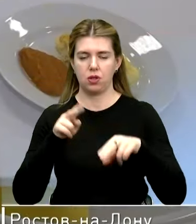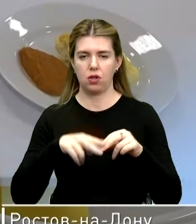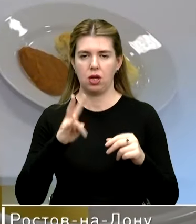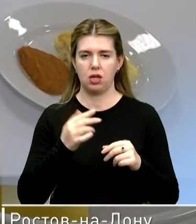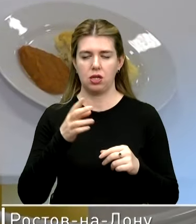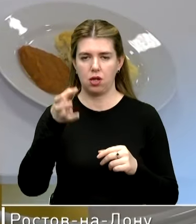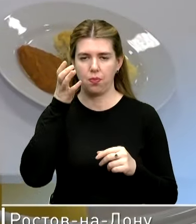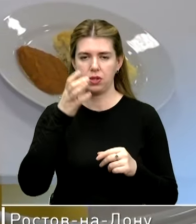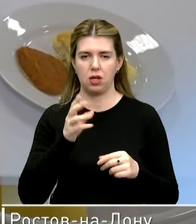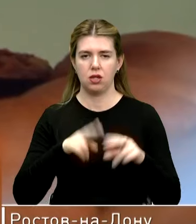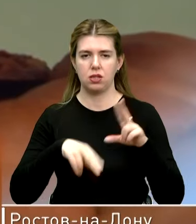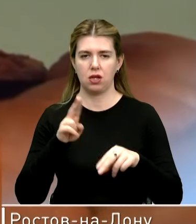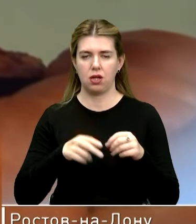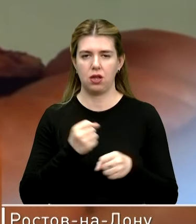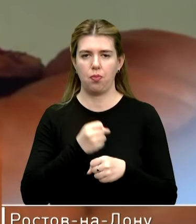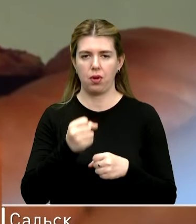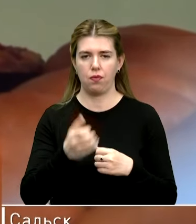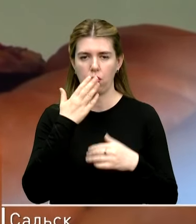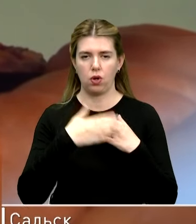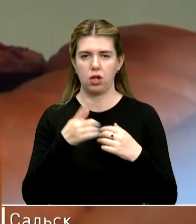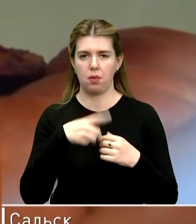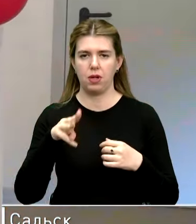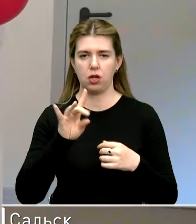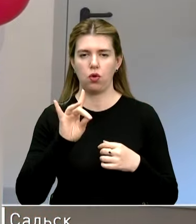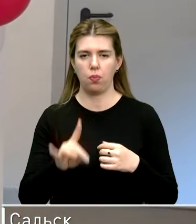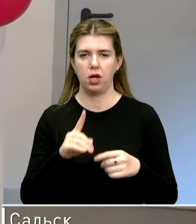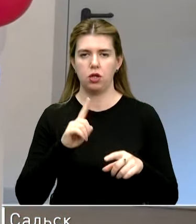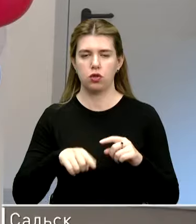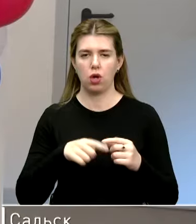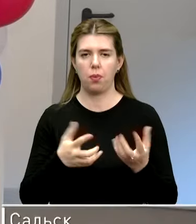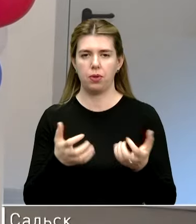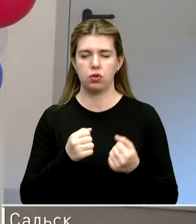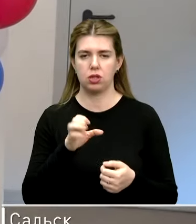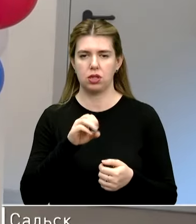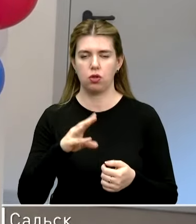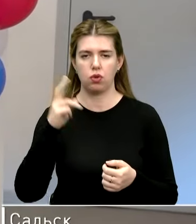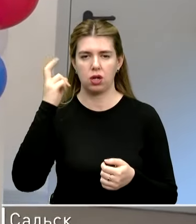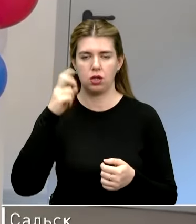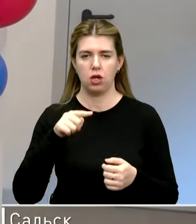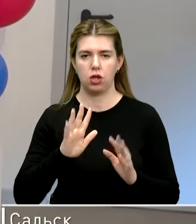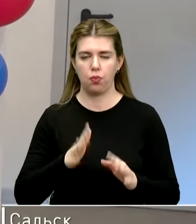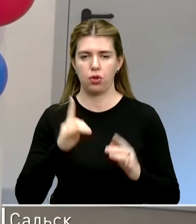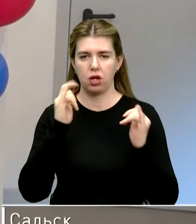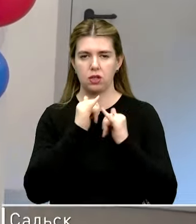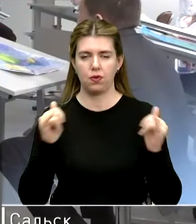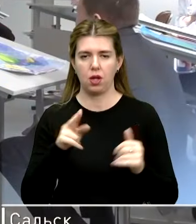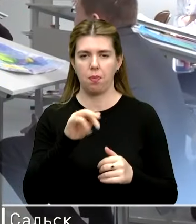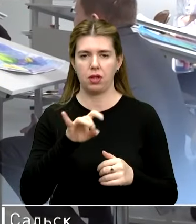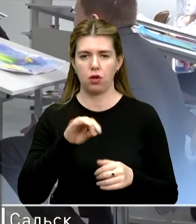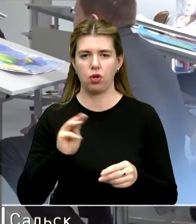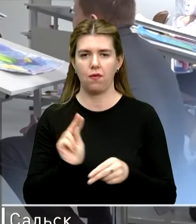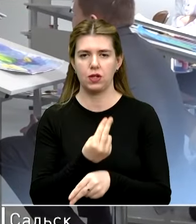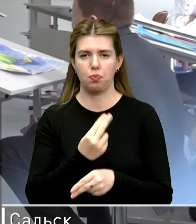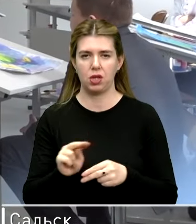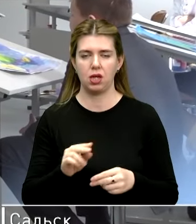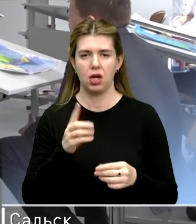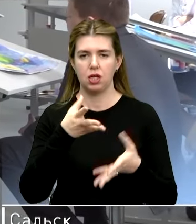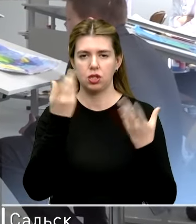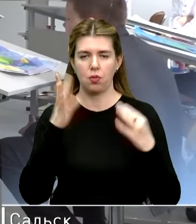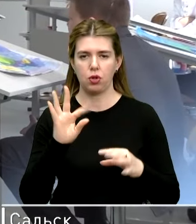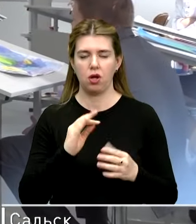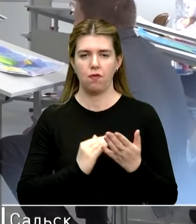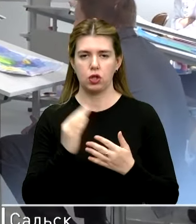нацпроекту образования. На строительство направили почти 1 миллиард рублей. Скоро оно получит статус казачьего. Здесь будут развивать патриотическое воспитание. Не